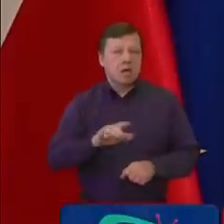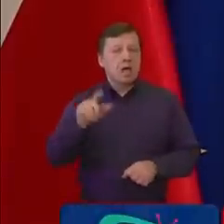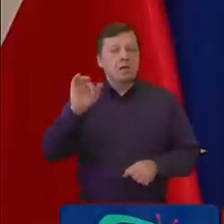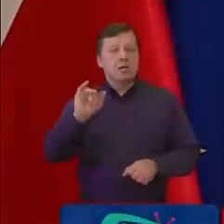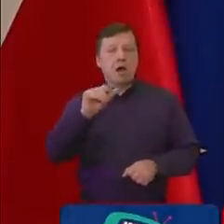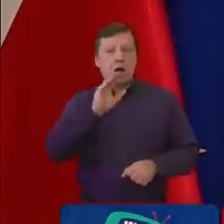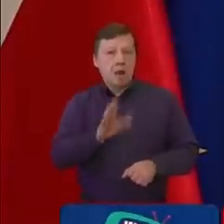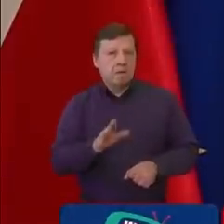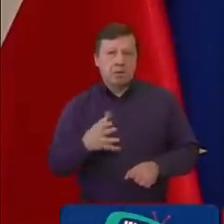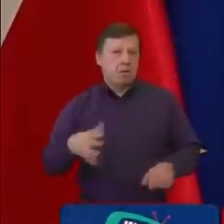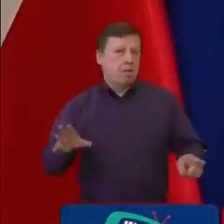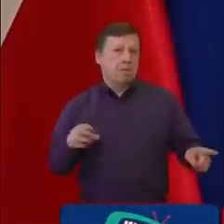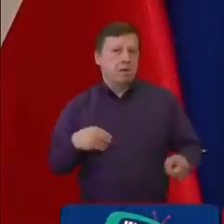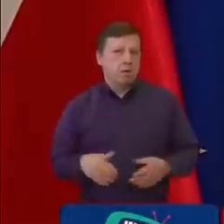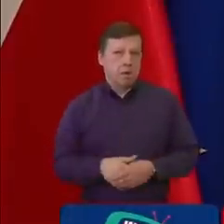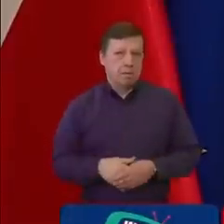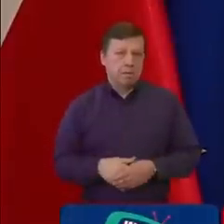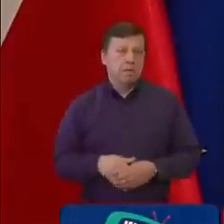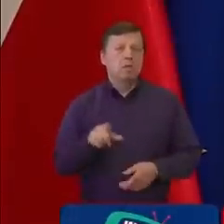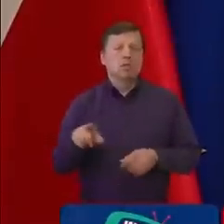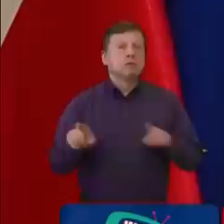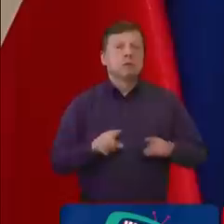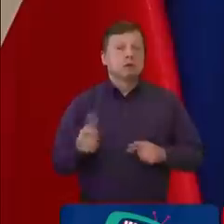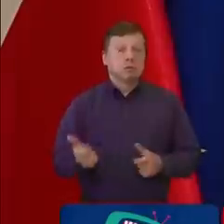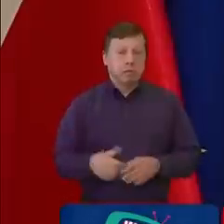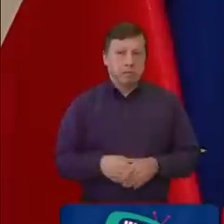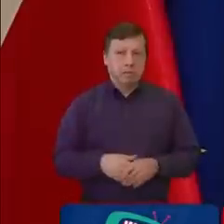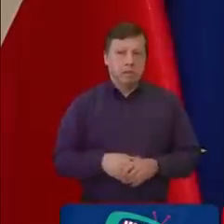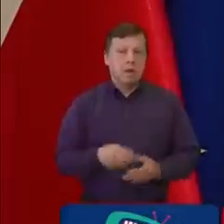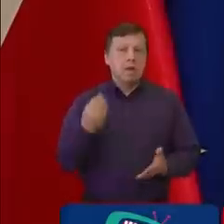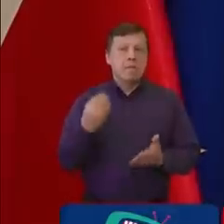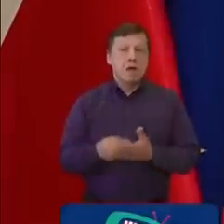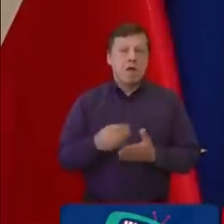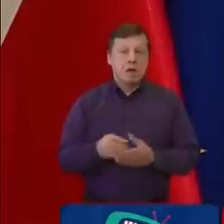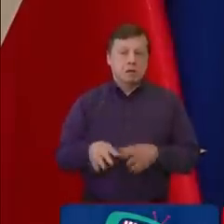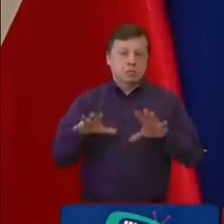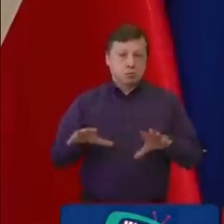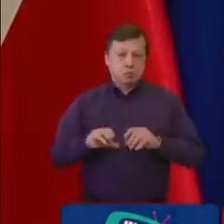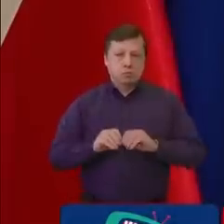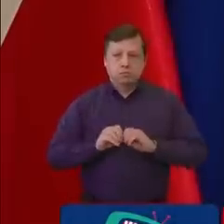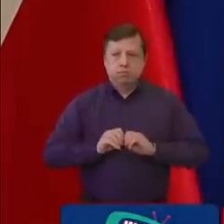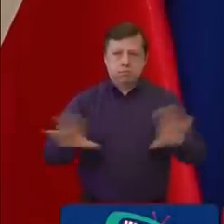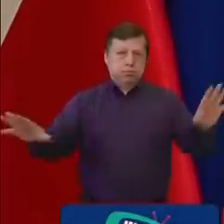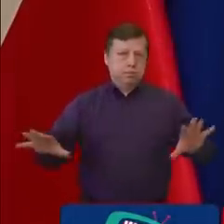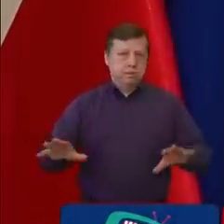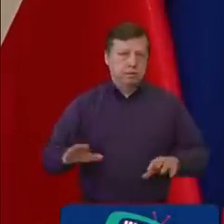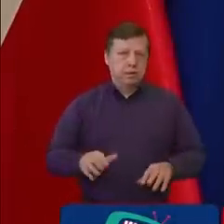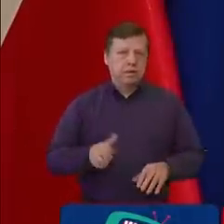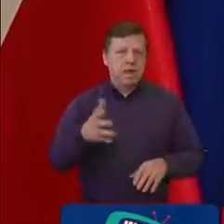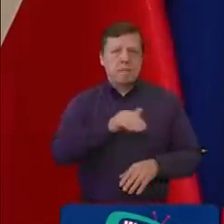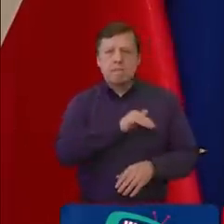miały. To jest wypchnięcie ogromnej części też pieniędzy na rynek. Ogromna ilość,